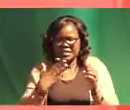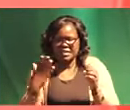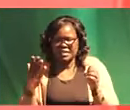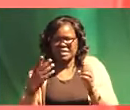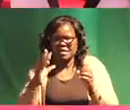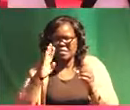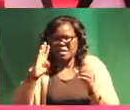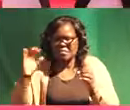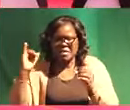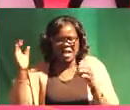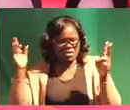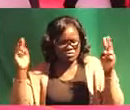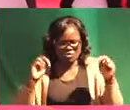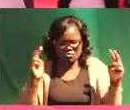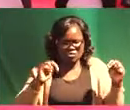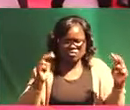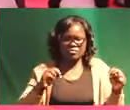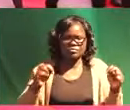BBI?